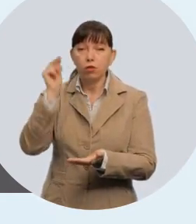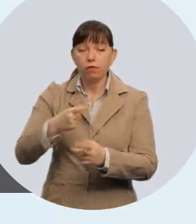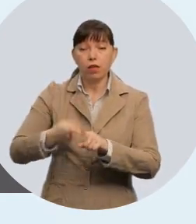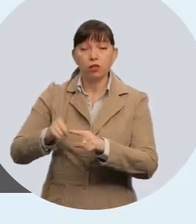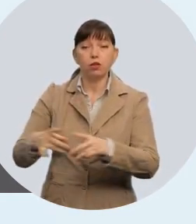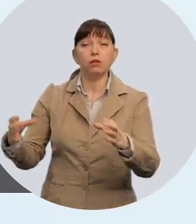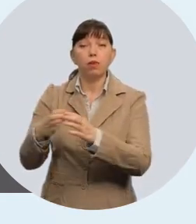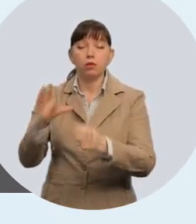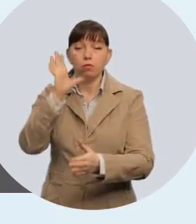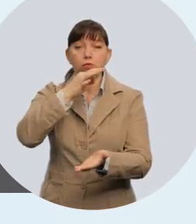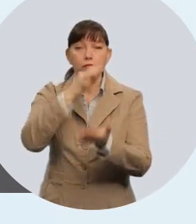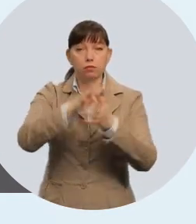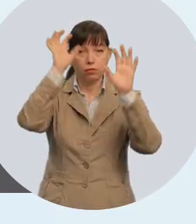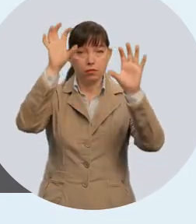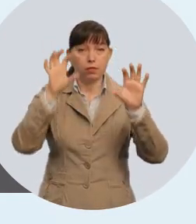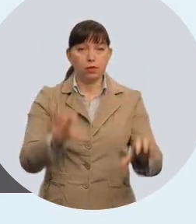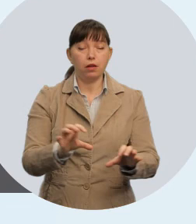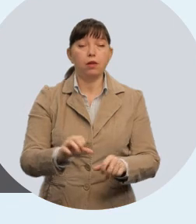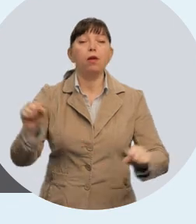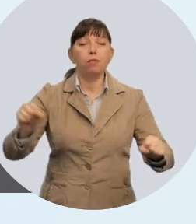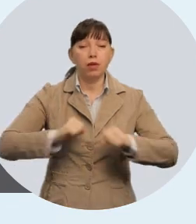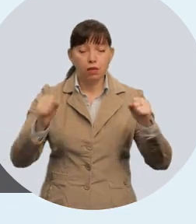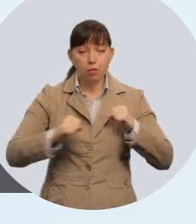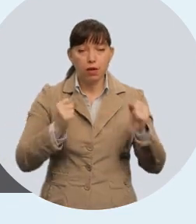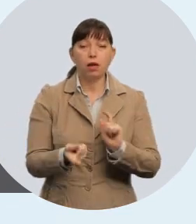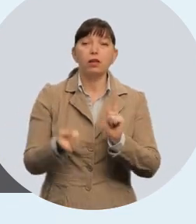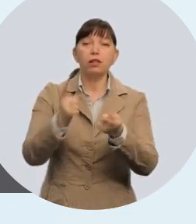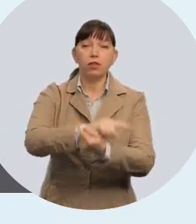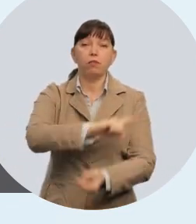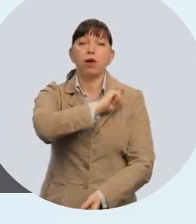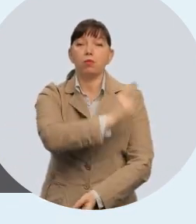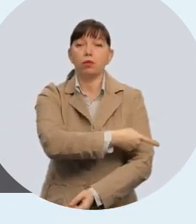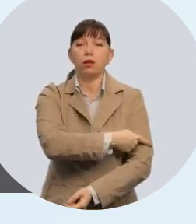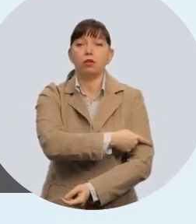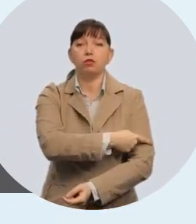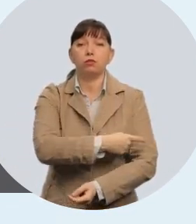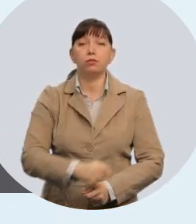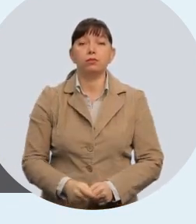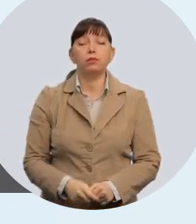vor răspunde conform legii. Prin implicare, devenim mai